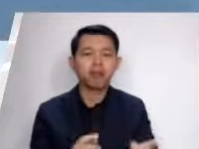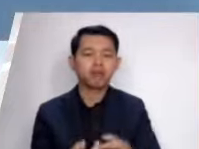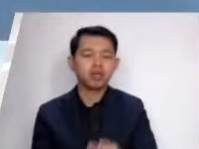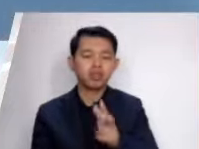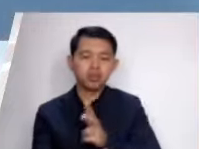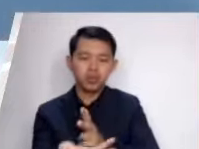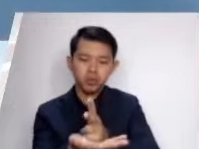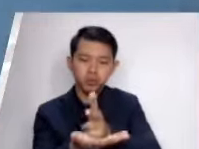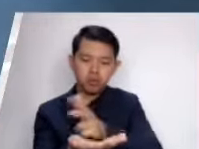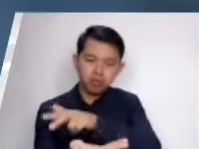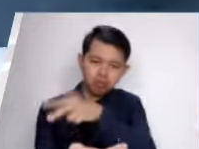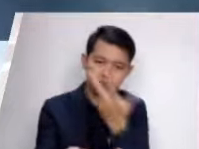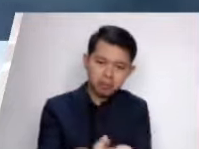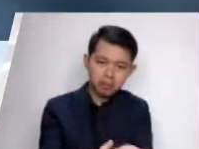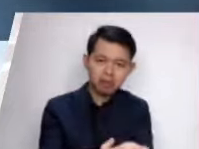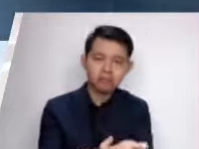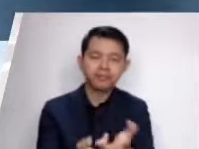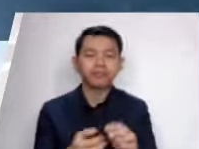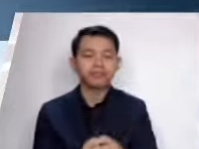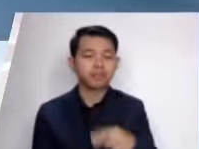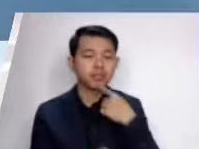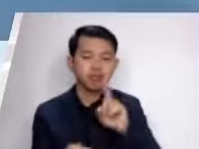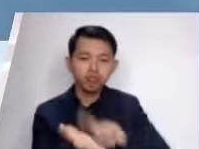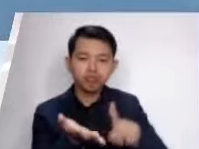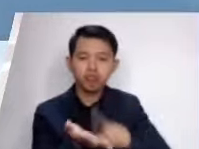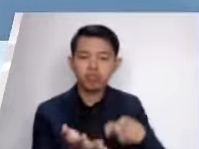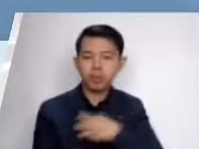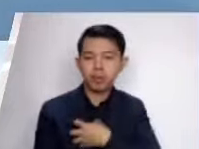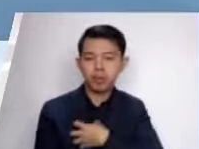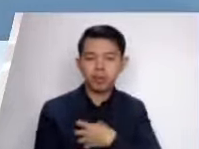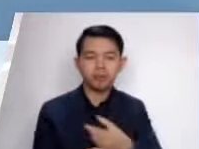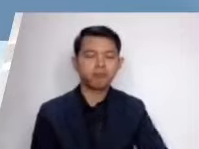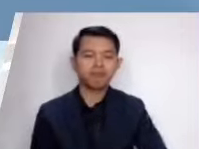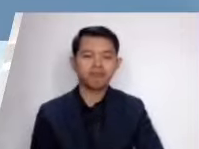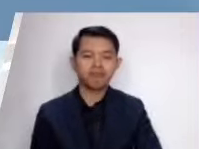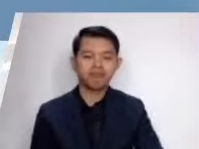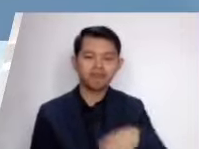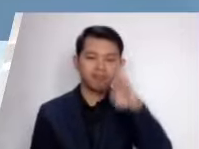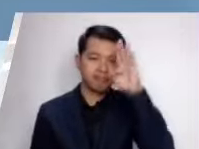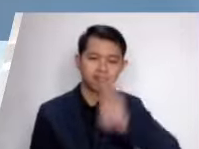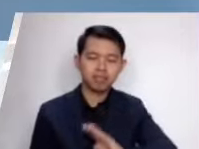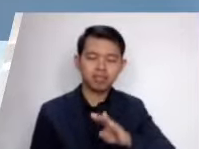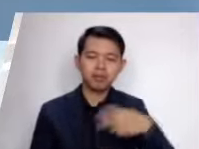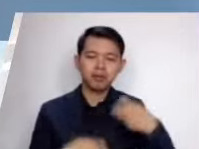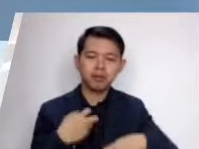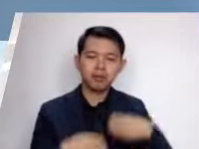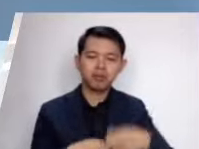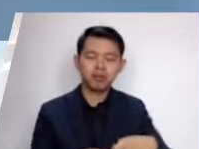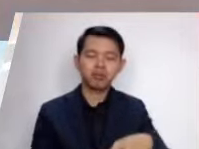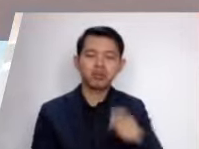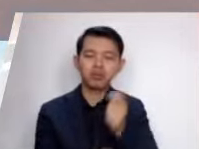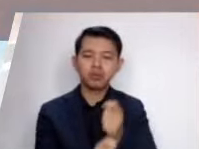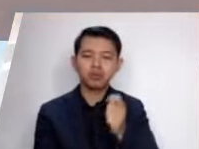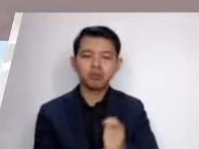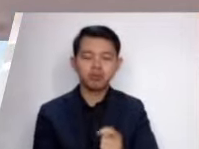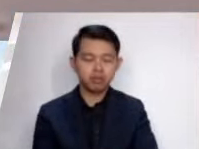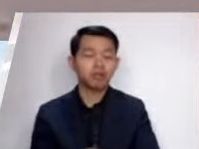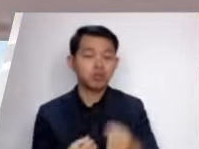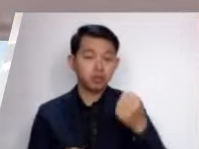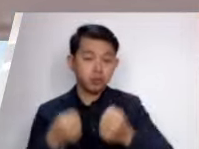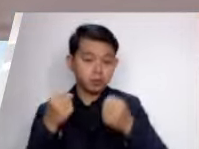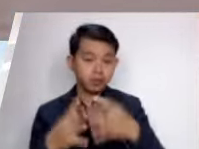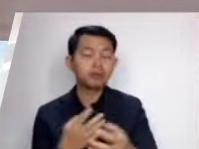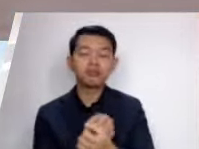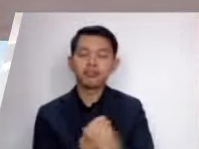Sa investigasyon ng San Nicolas Police, mechanical problem ang saninang aksidente. Ligtas naman ng truck driver. Isang